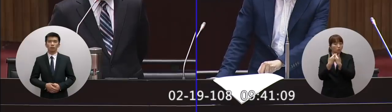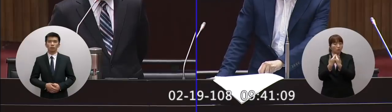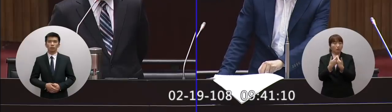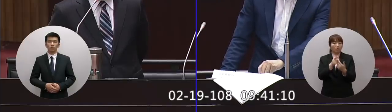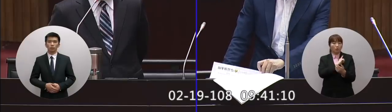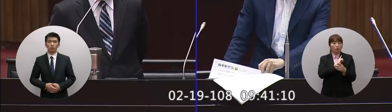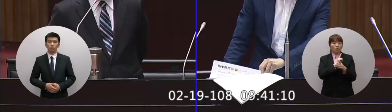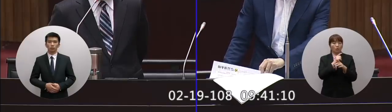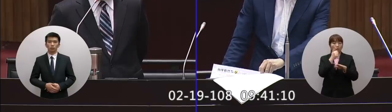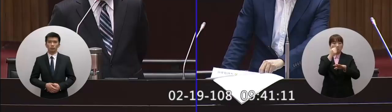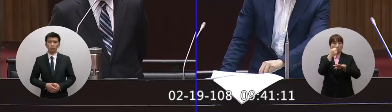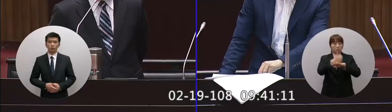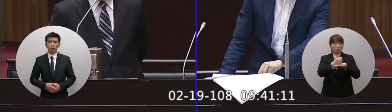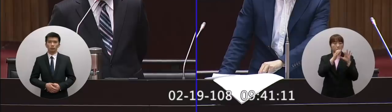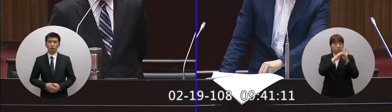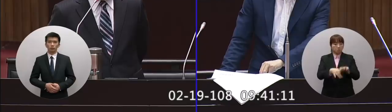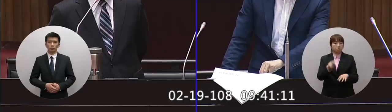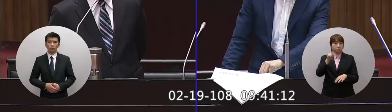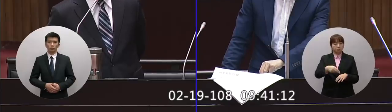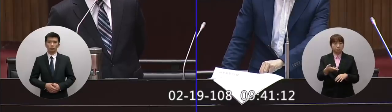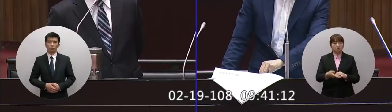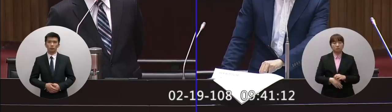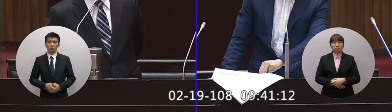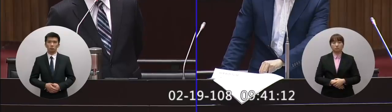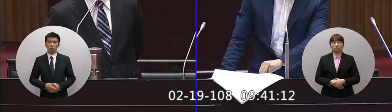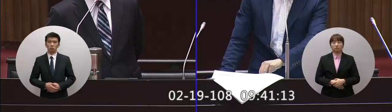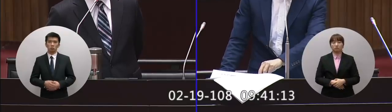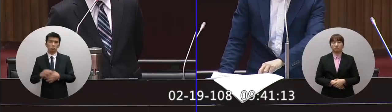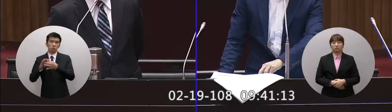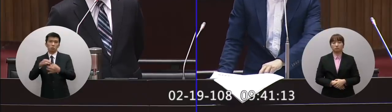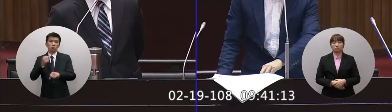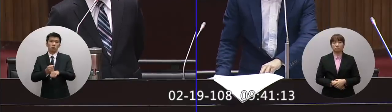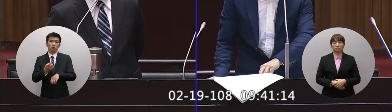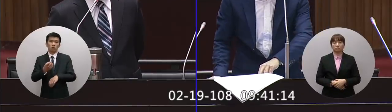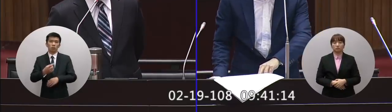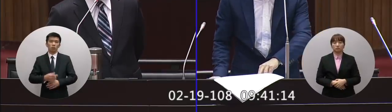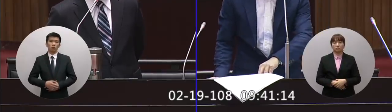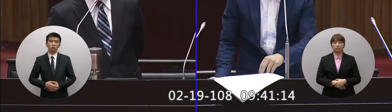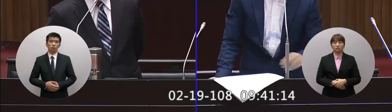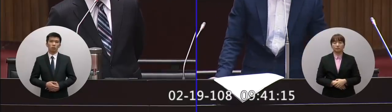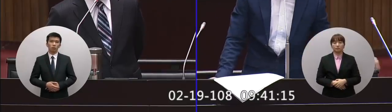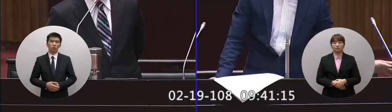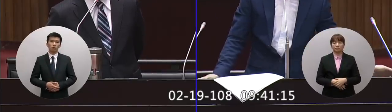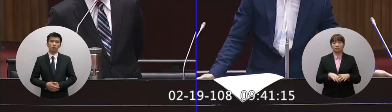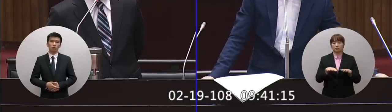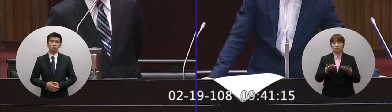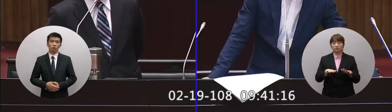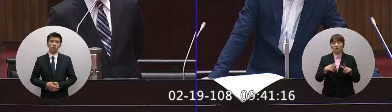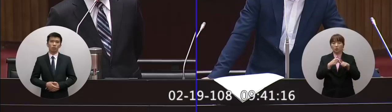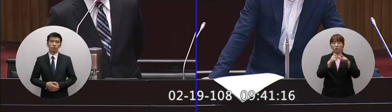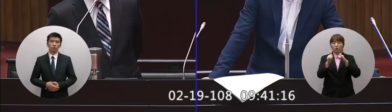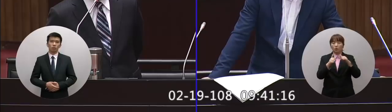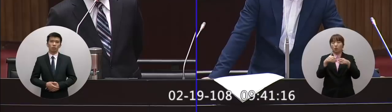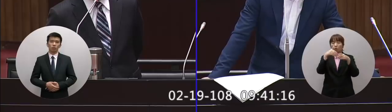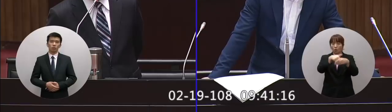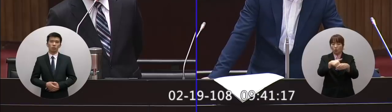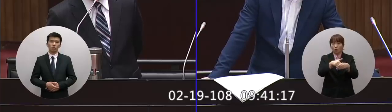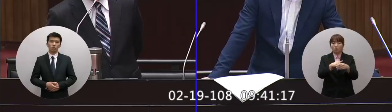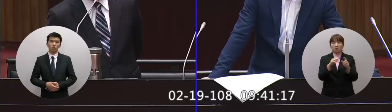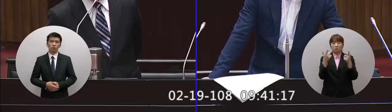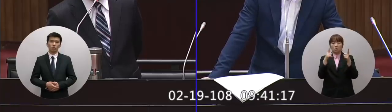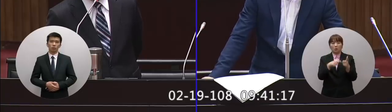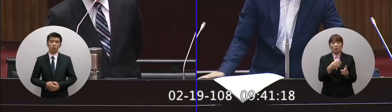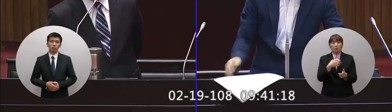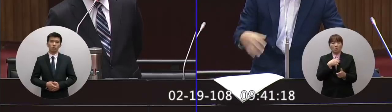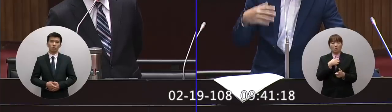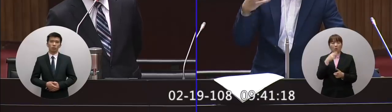觉得你这院长做得下去吗？ 那做不下去。 好，所以院长，我这边要提的是，公民投票不是洪水猛